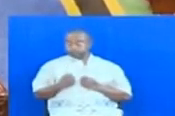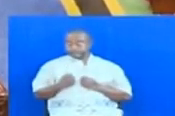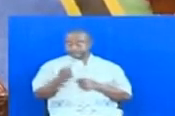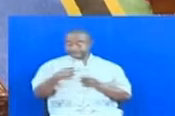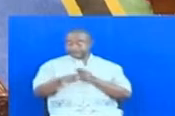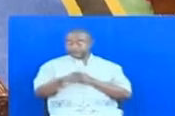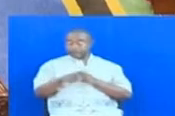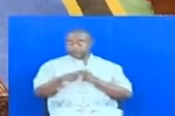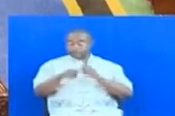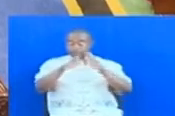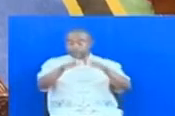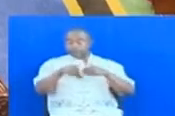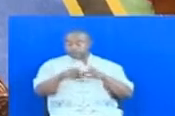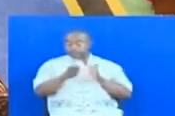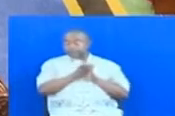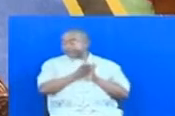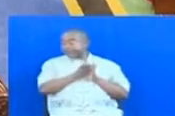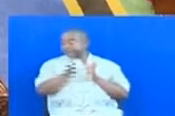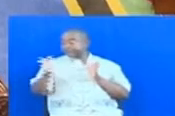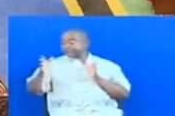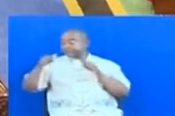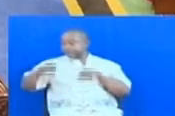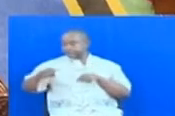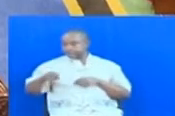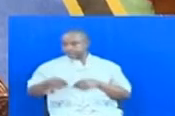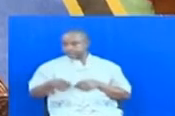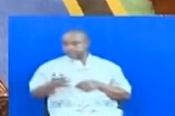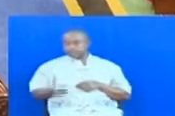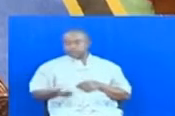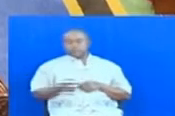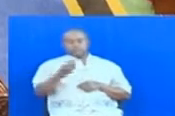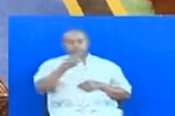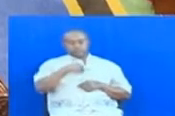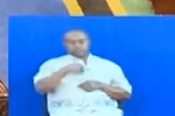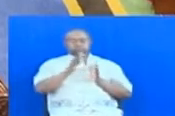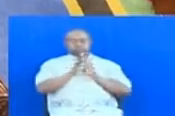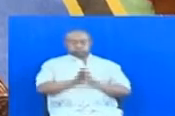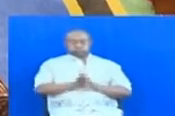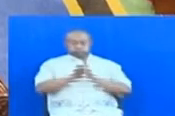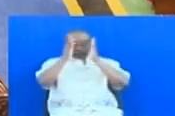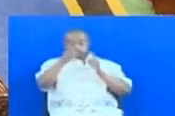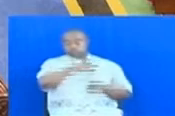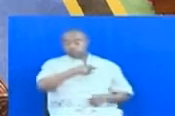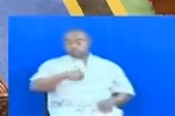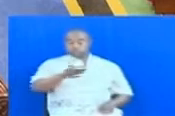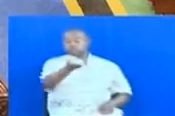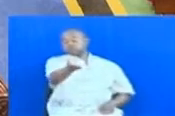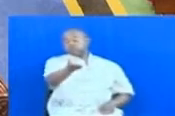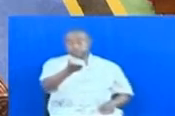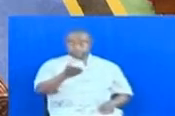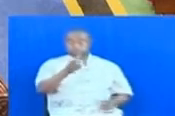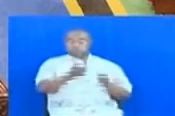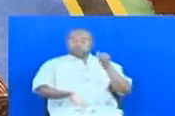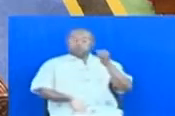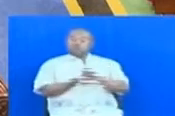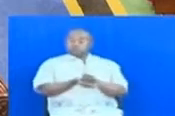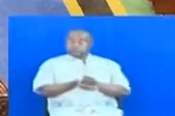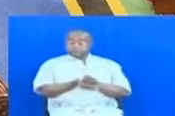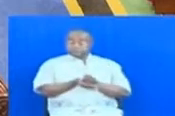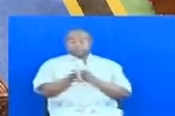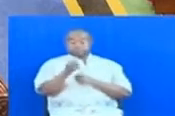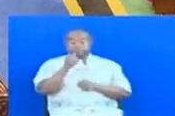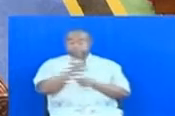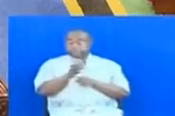leo. Lakini binafsi naomba nimshukuru sana Mheshimiwa Rais kwa kazi kubwa anaendelea kuifanya ya kutuongoza wa